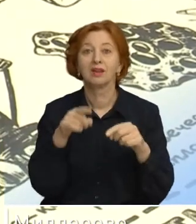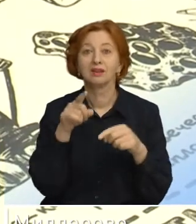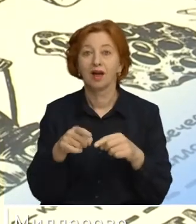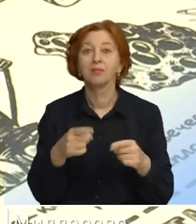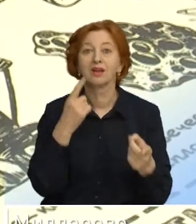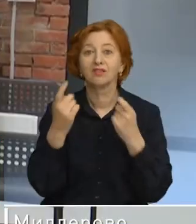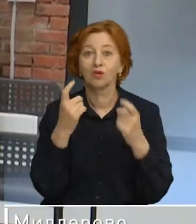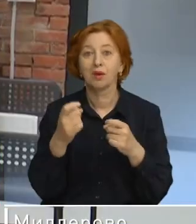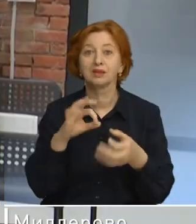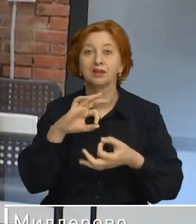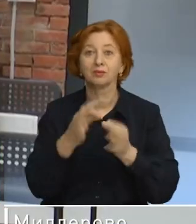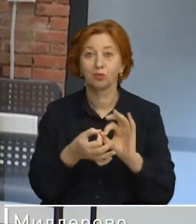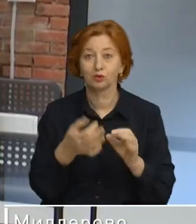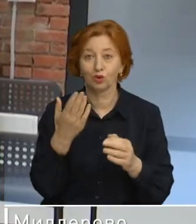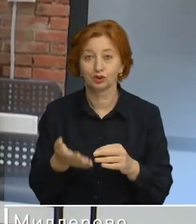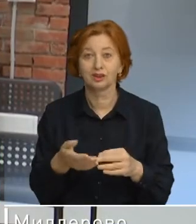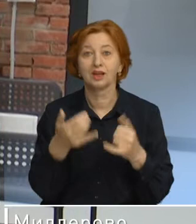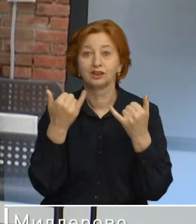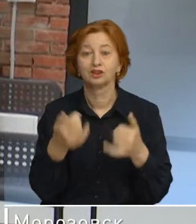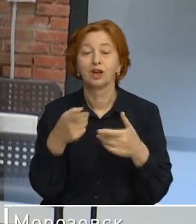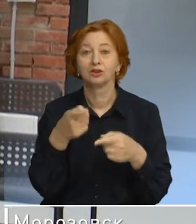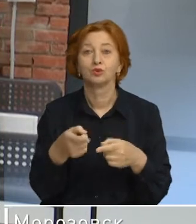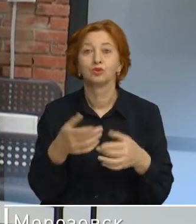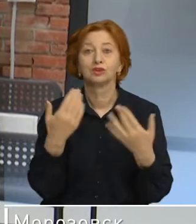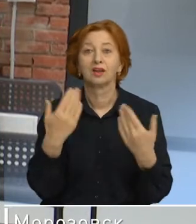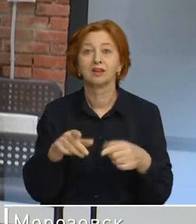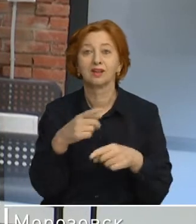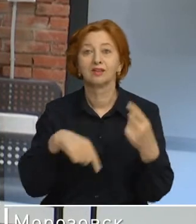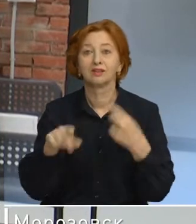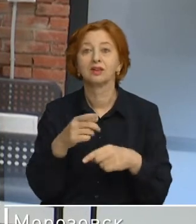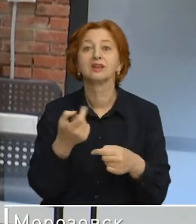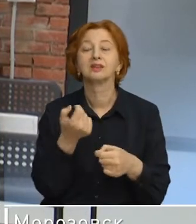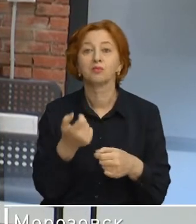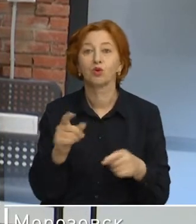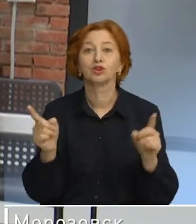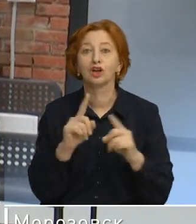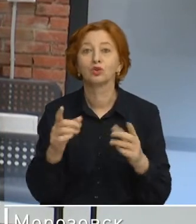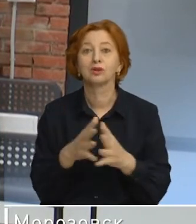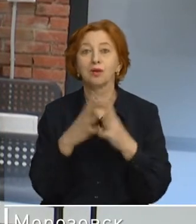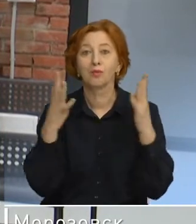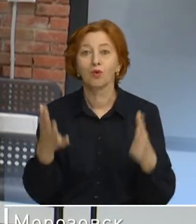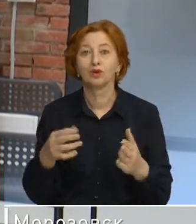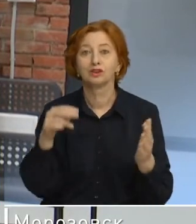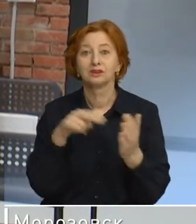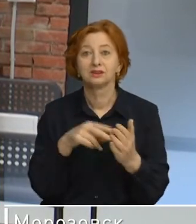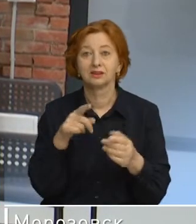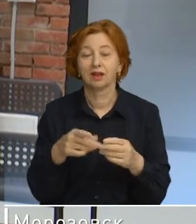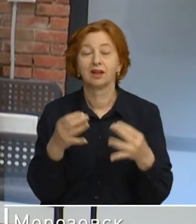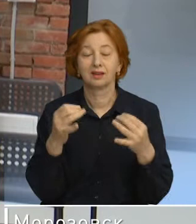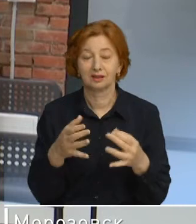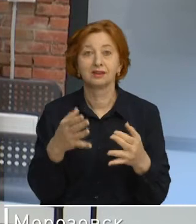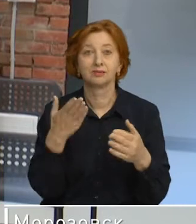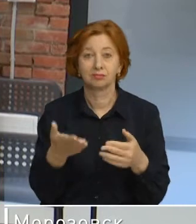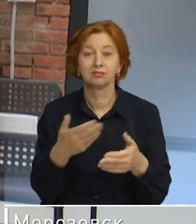посложнее. Образовательный курс, второй проект Chief Space Officer, он